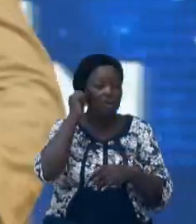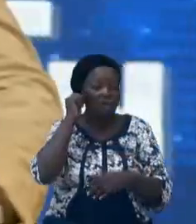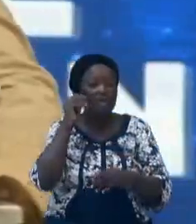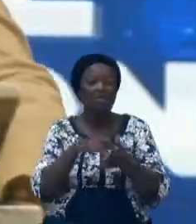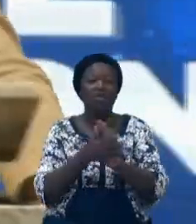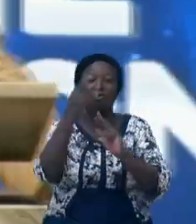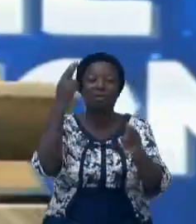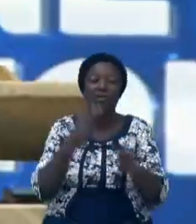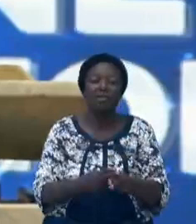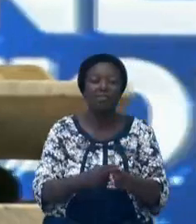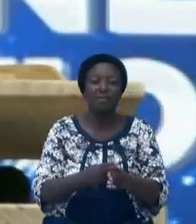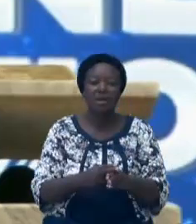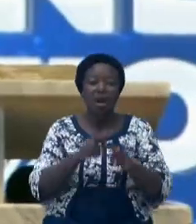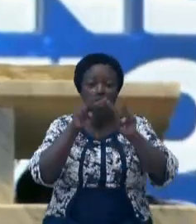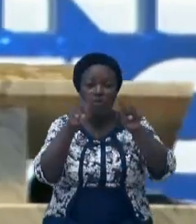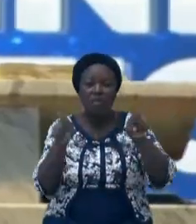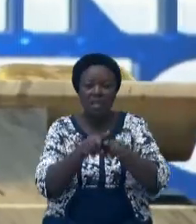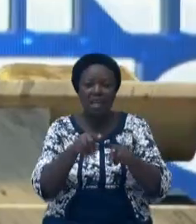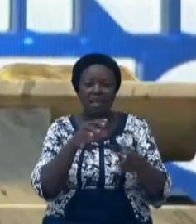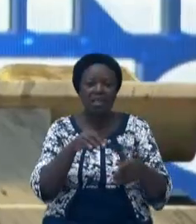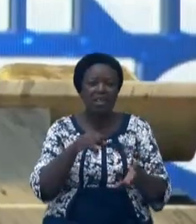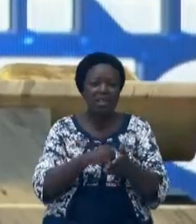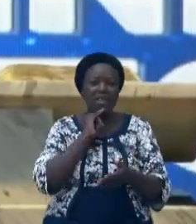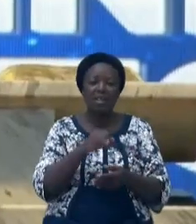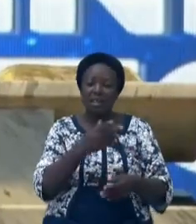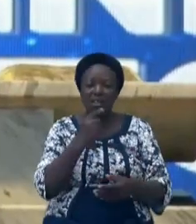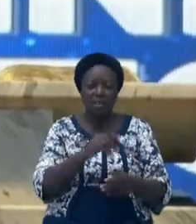l'écriture que vous venez d'entendre est accompli